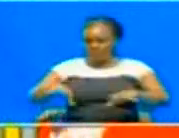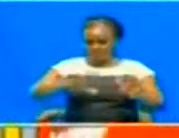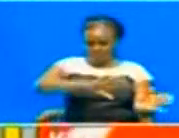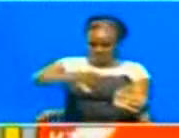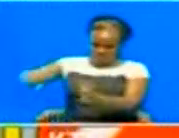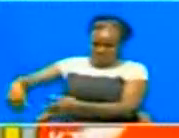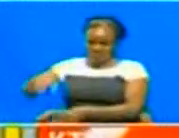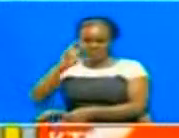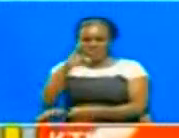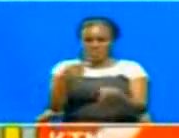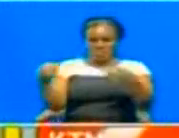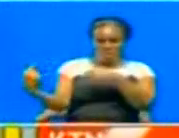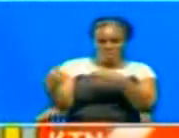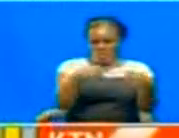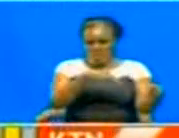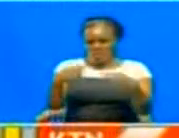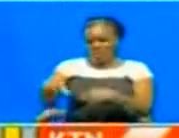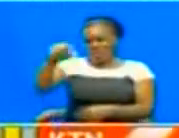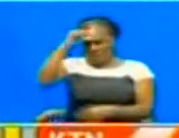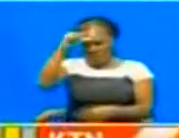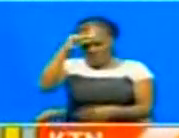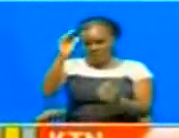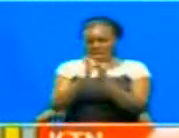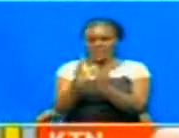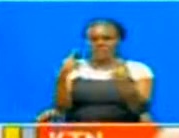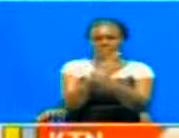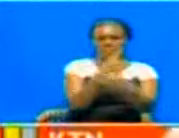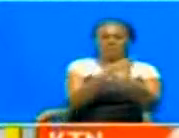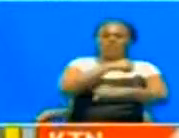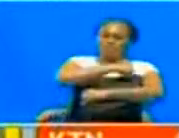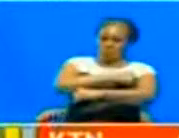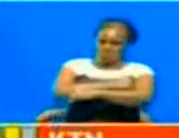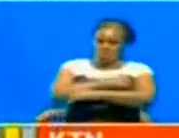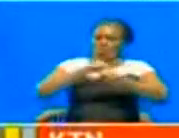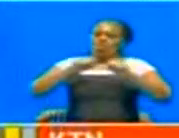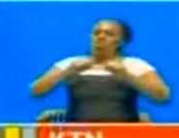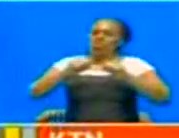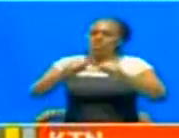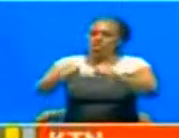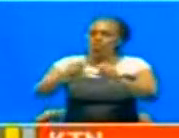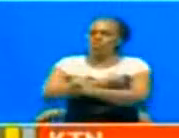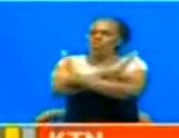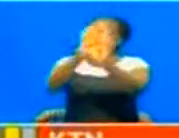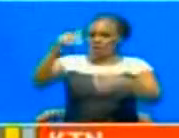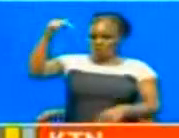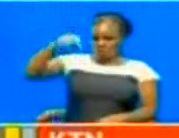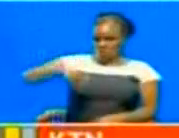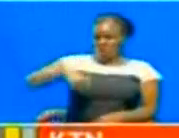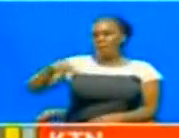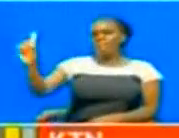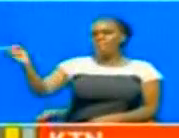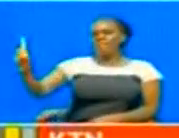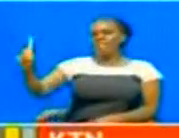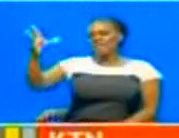Kwingineko mtazamaji, mvutano baina ya serikali na wakuu katika shule mbalimbali unaendelea kudhihirika wazi, ambapo leo waziri wa